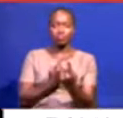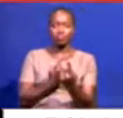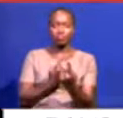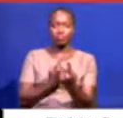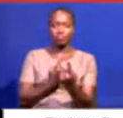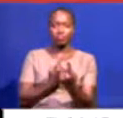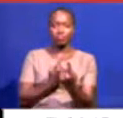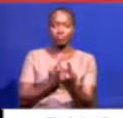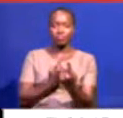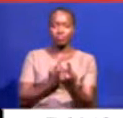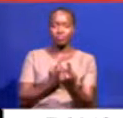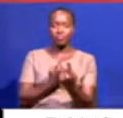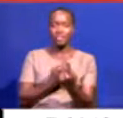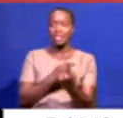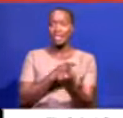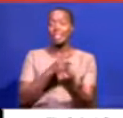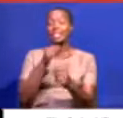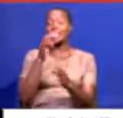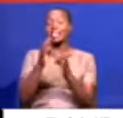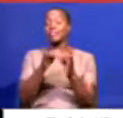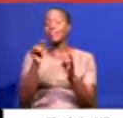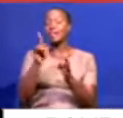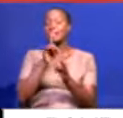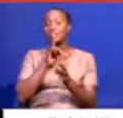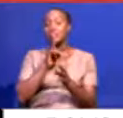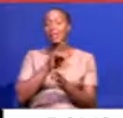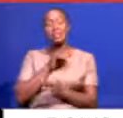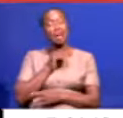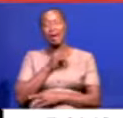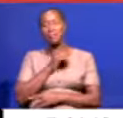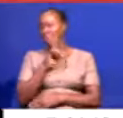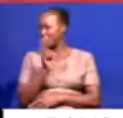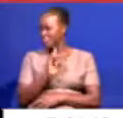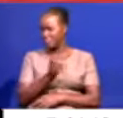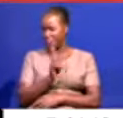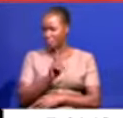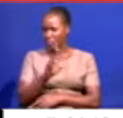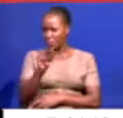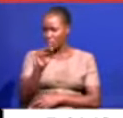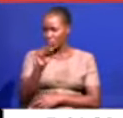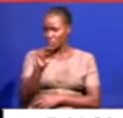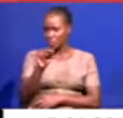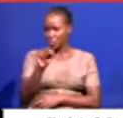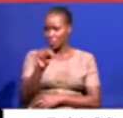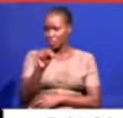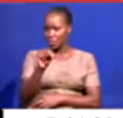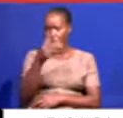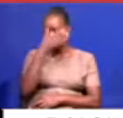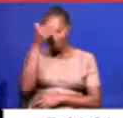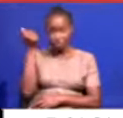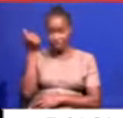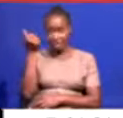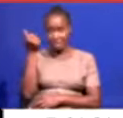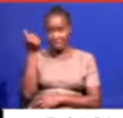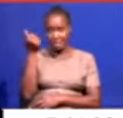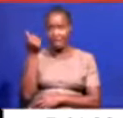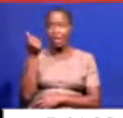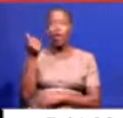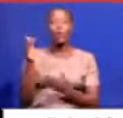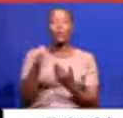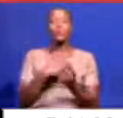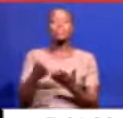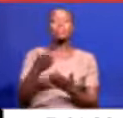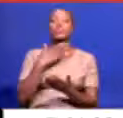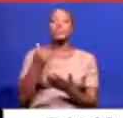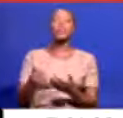Na kuona wengine wamenyamaza sio kusema wameogopa. No. Get that out of your mind. Chukueni ile mnataka,